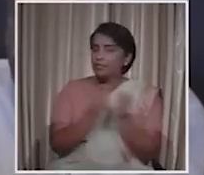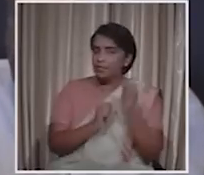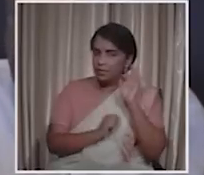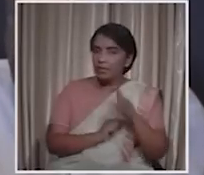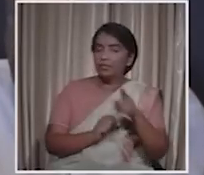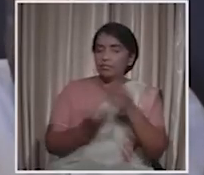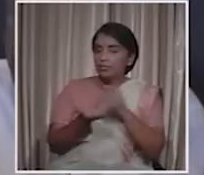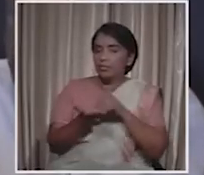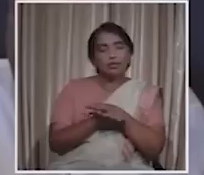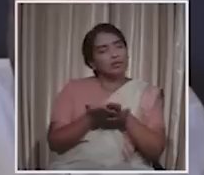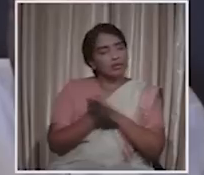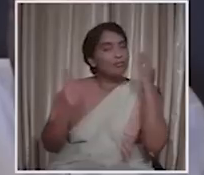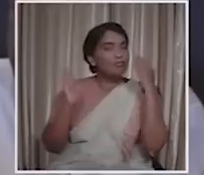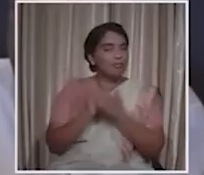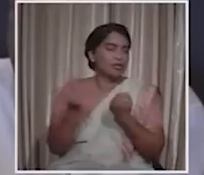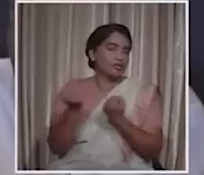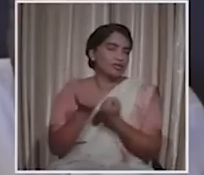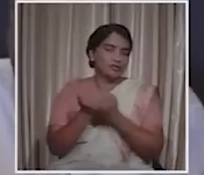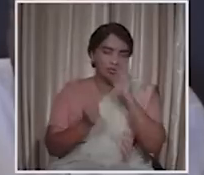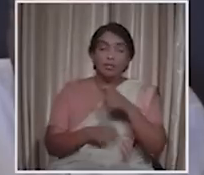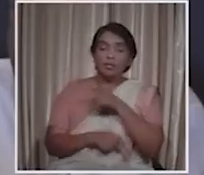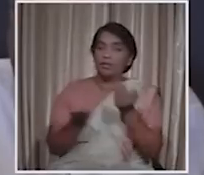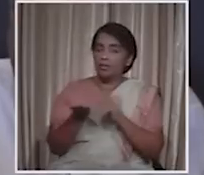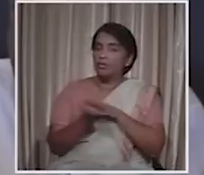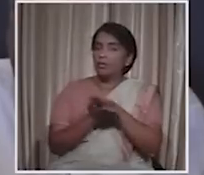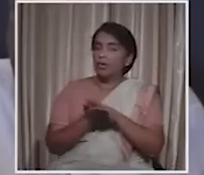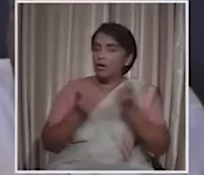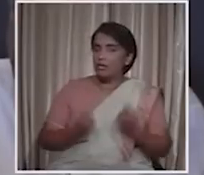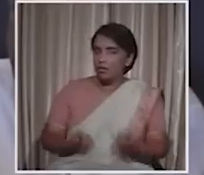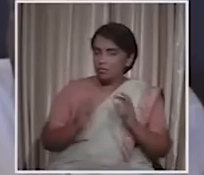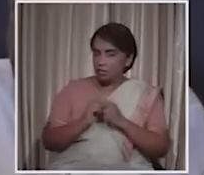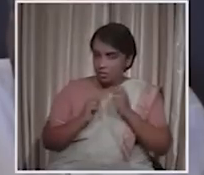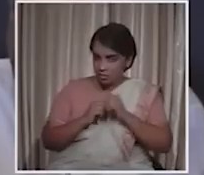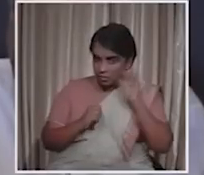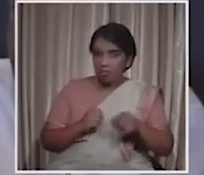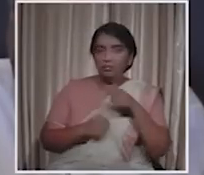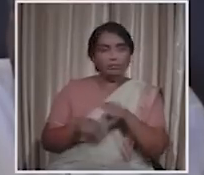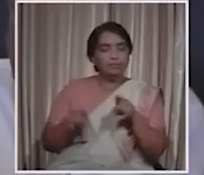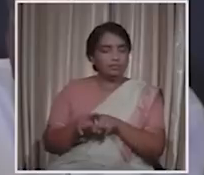ඒ ප්‍රතිසංස්කරණ සඳහා සහාය වීමයි. ඒ ප්‍රතිසංස්කරණයේ අඩුපාඩුකම් ඇත්නම් ඒවා